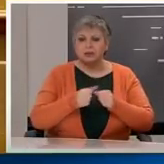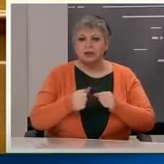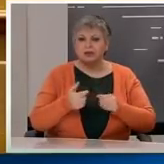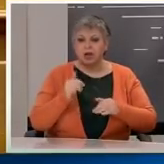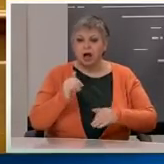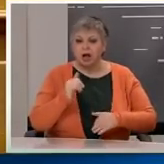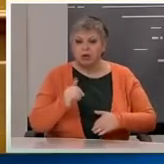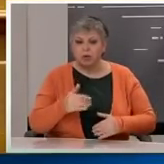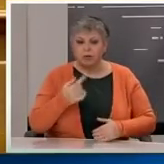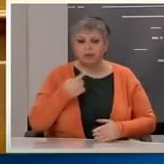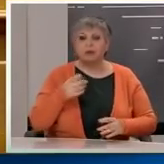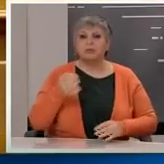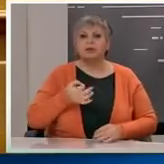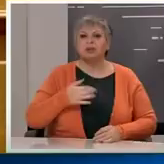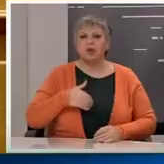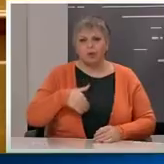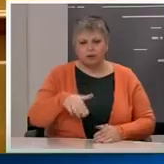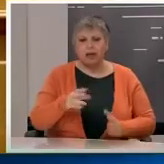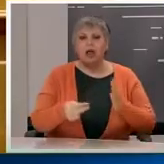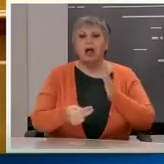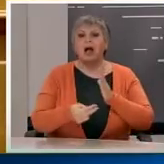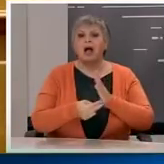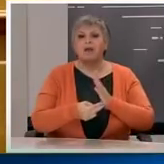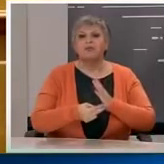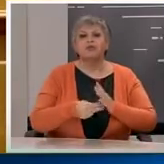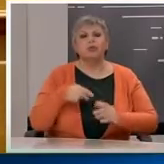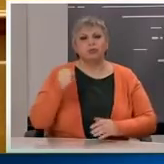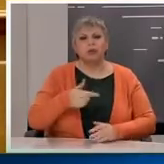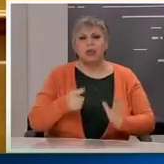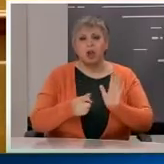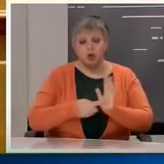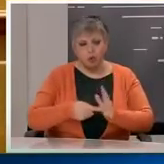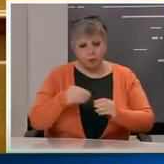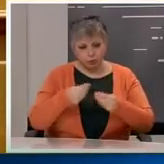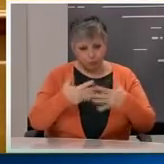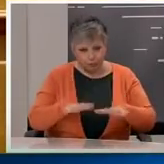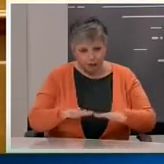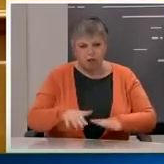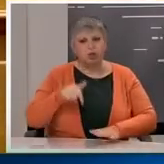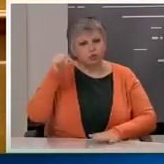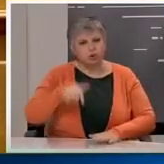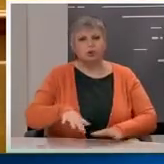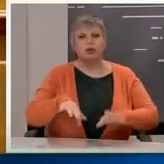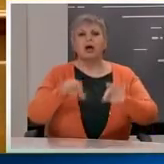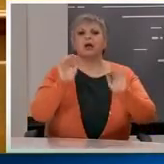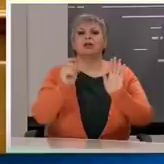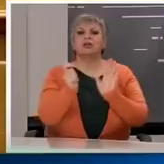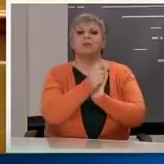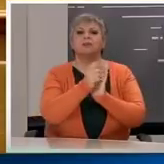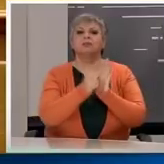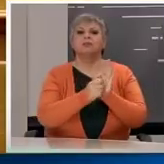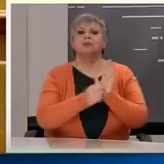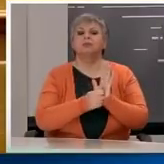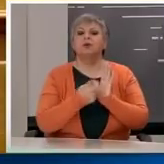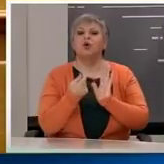μόλις ψηφίσει ο νόμος 4336 τον Αύγουστο, δρομολογήθηκε η διαδικασία και φυσικά βγήκε το δελτίο